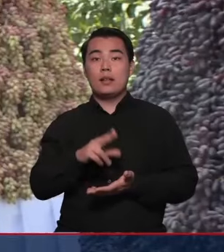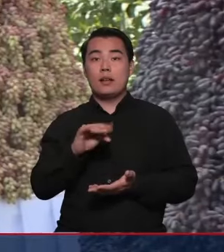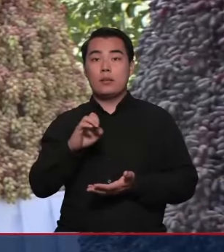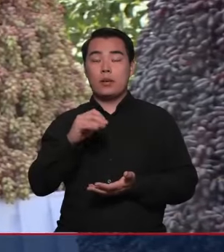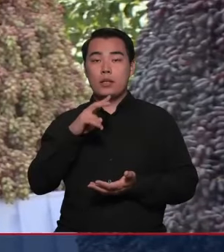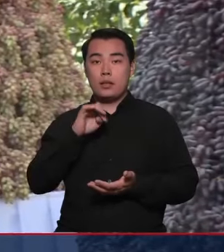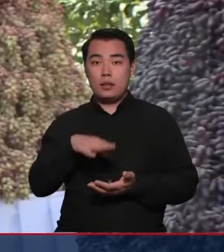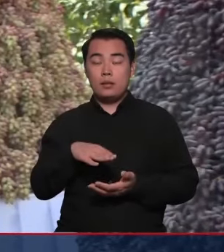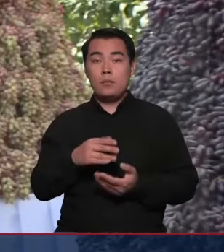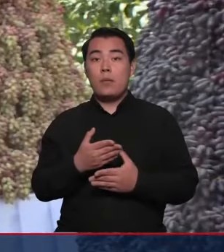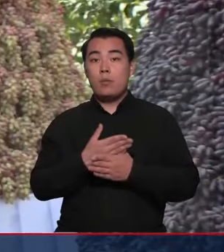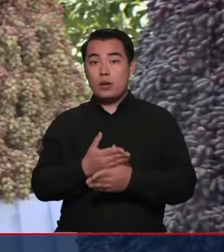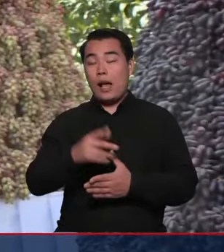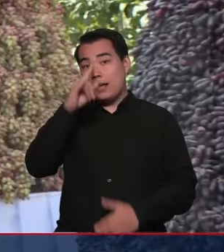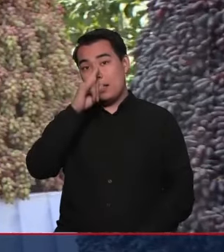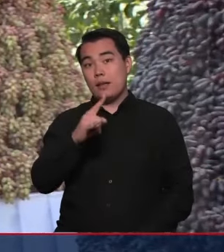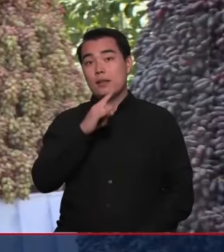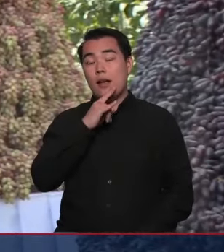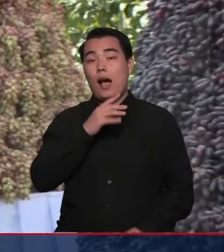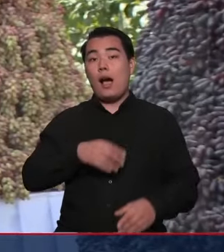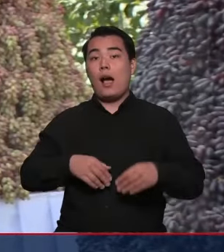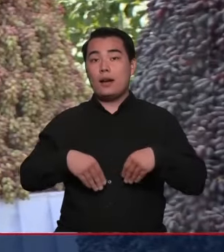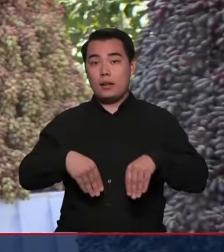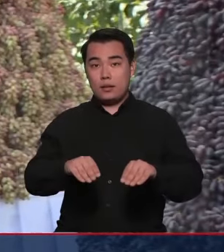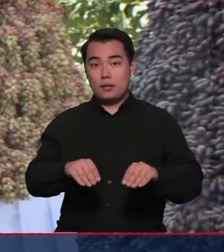член-корреспондентом казахской аграрной